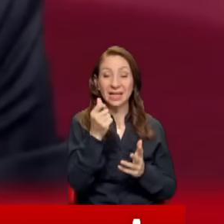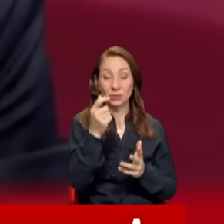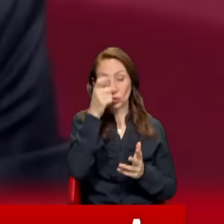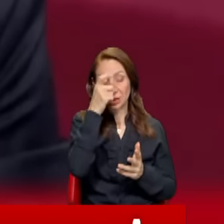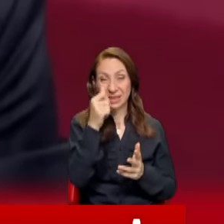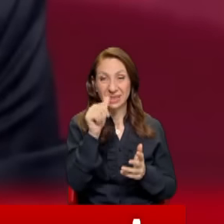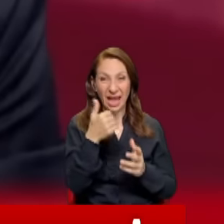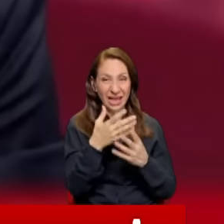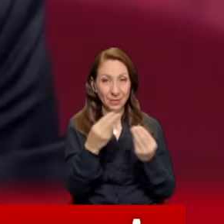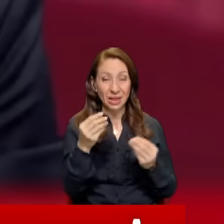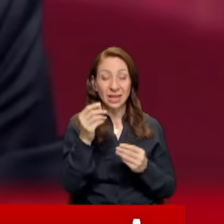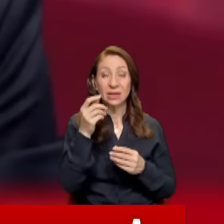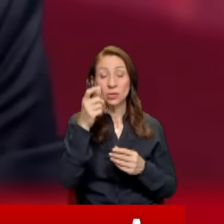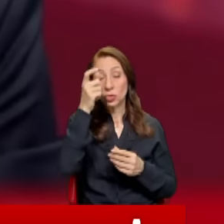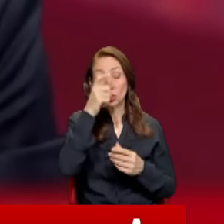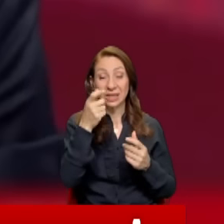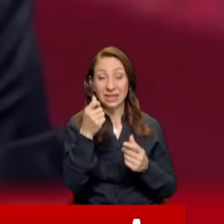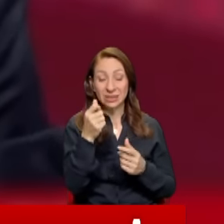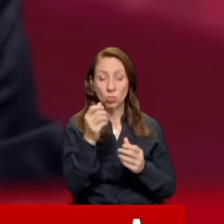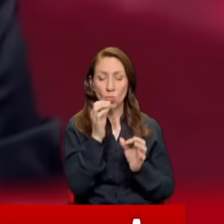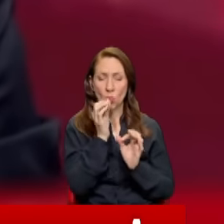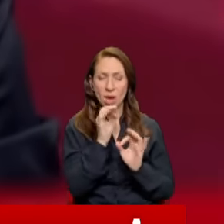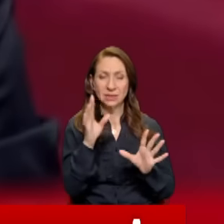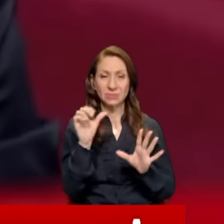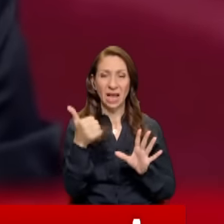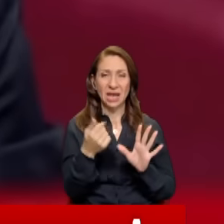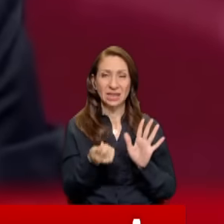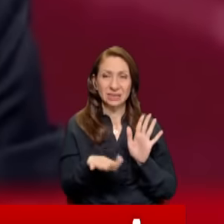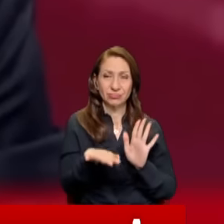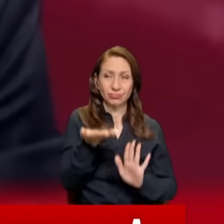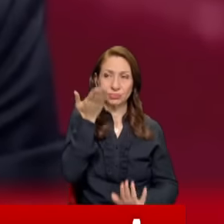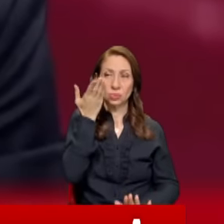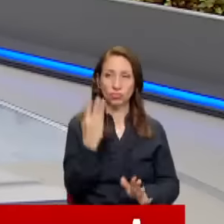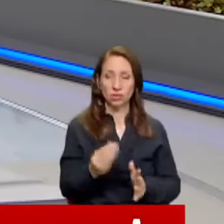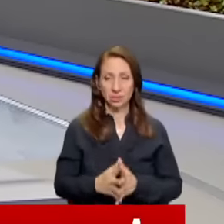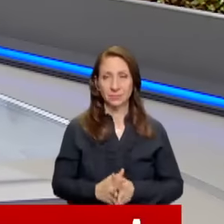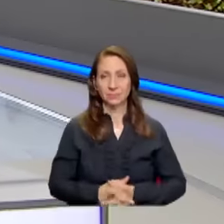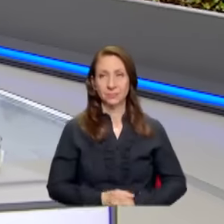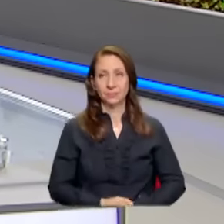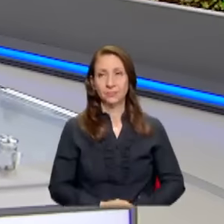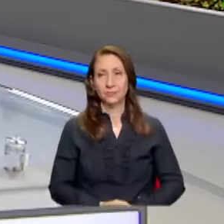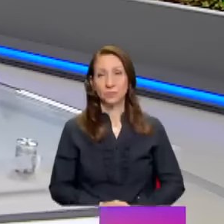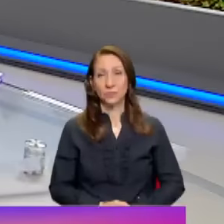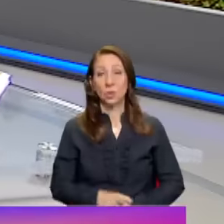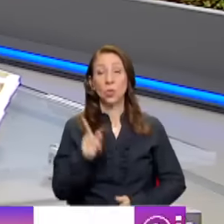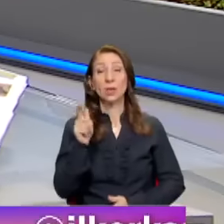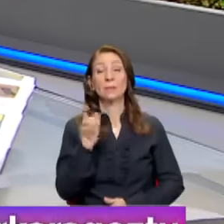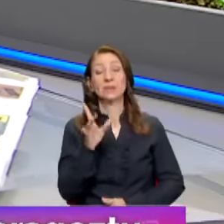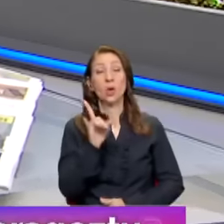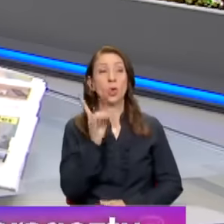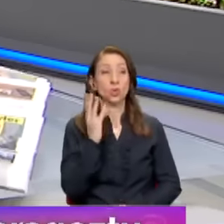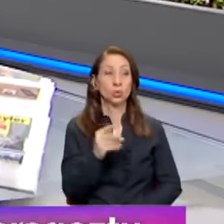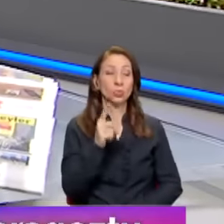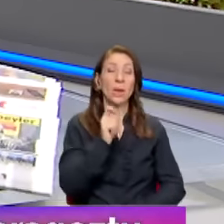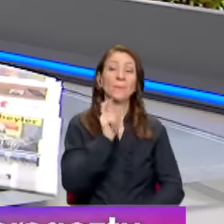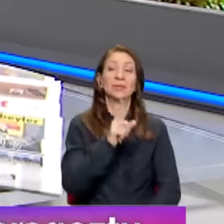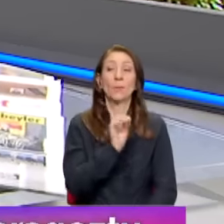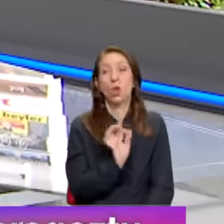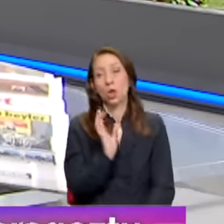kaybetmesi lira nominal olarak muazzam bir şekilde değer kazanacaktı onu yapmasak öyle olurdu bunu